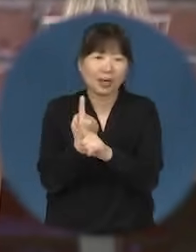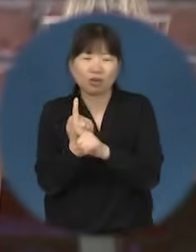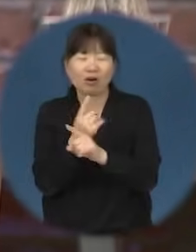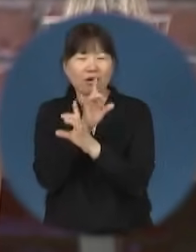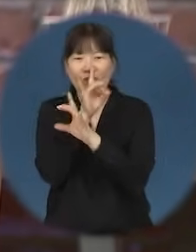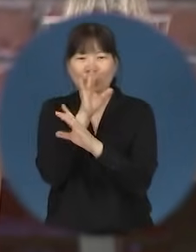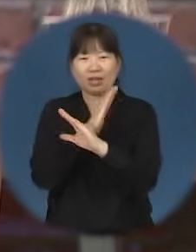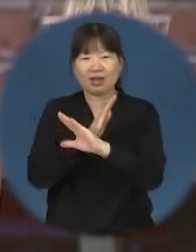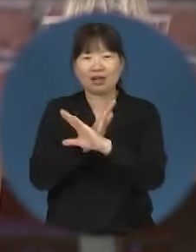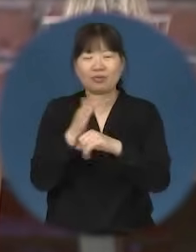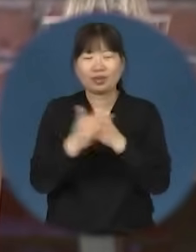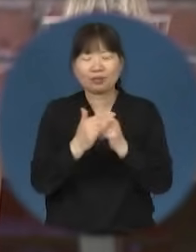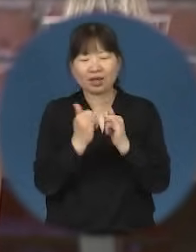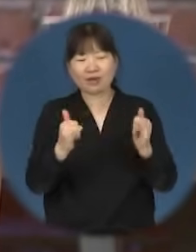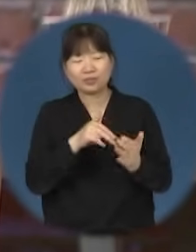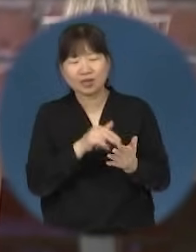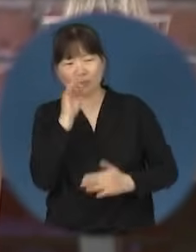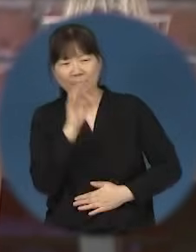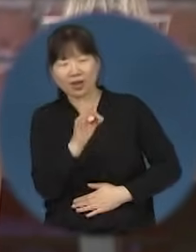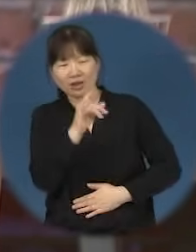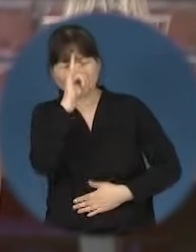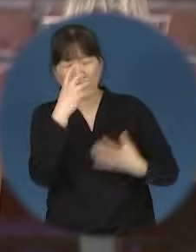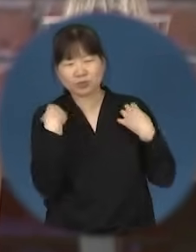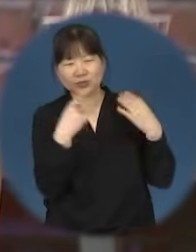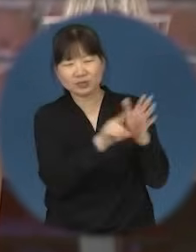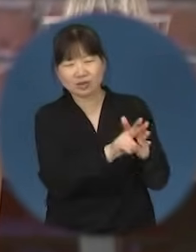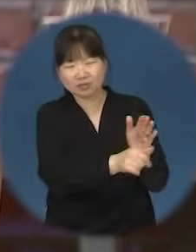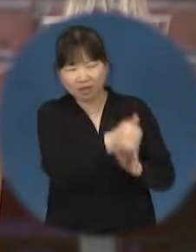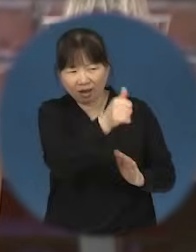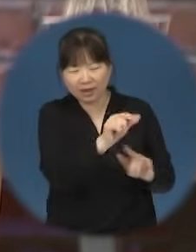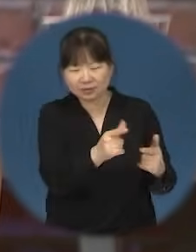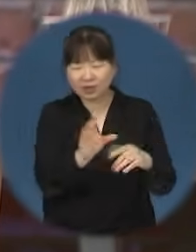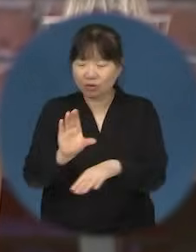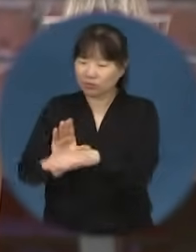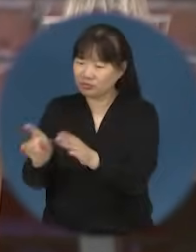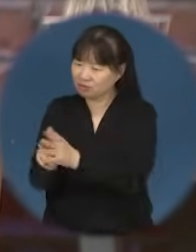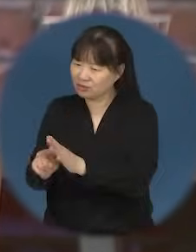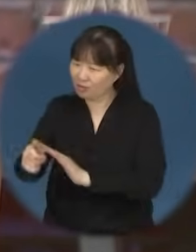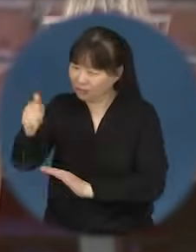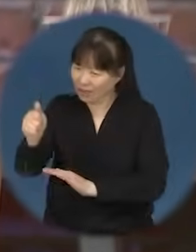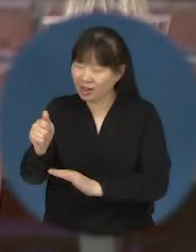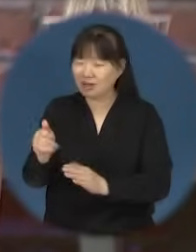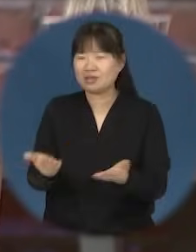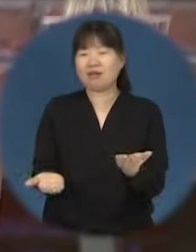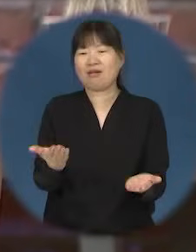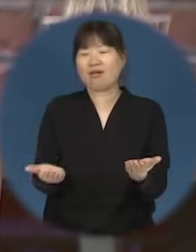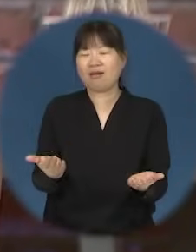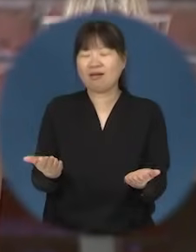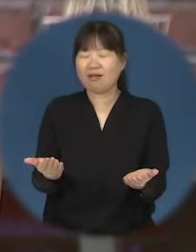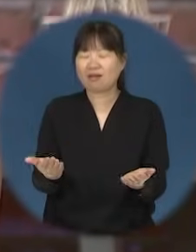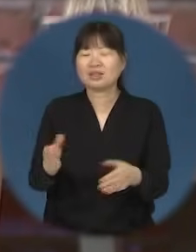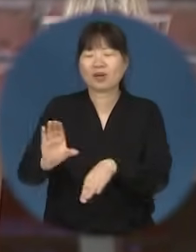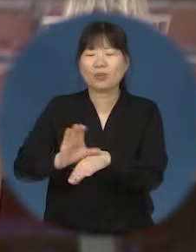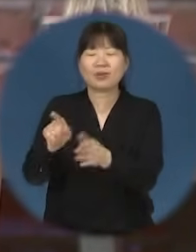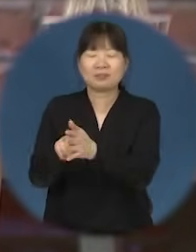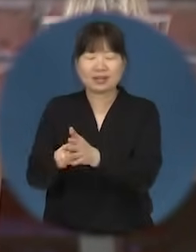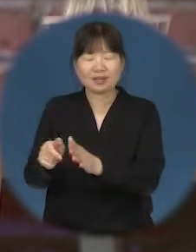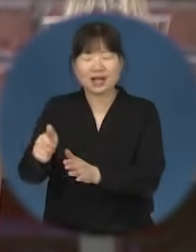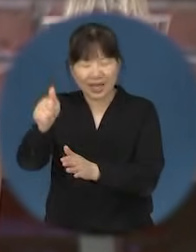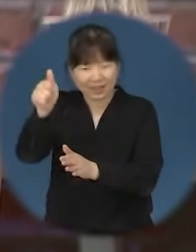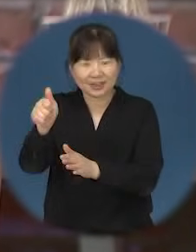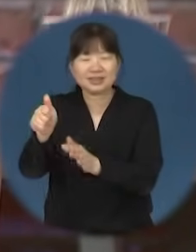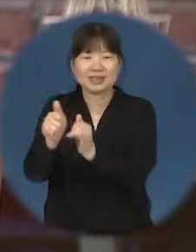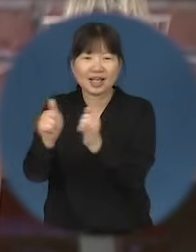이제 사람들이 볼 때는 정부를 믿는 게 나은 건지 컴퓨터를 믿는 게 나은 건지 그래서 한번 컴퓨터를 믿어보자라고 하는